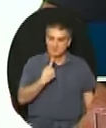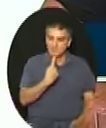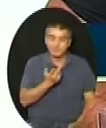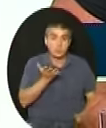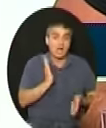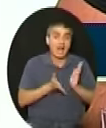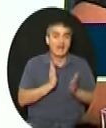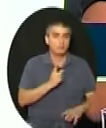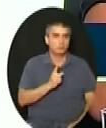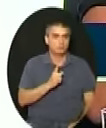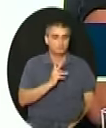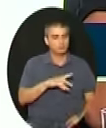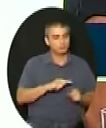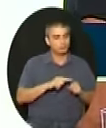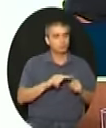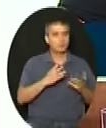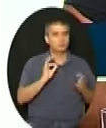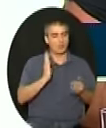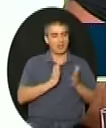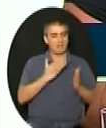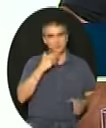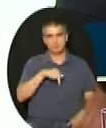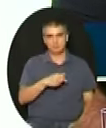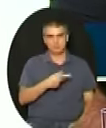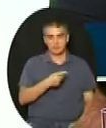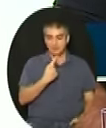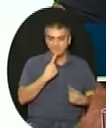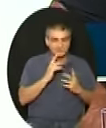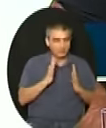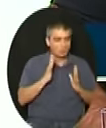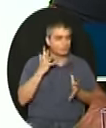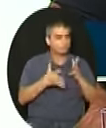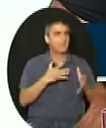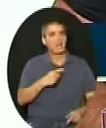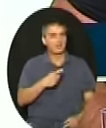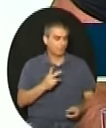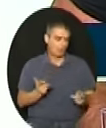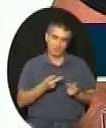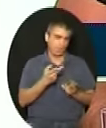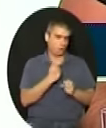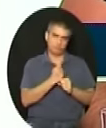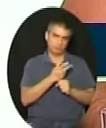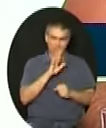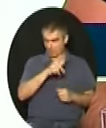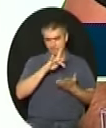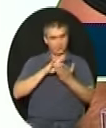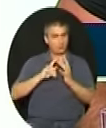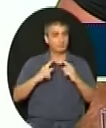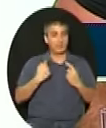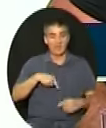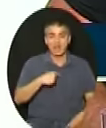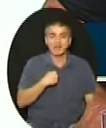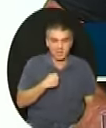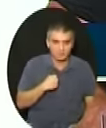בהתבטאויות אלימות. יש איזה סוג מסוים של אלימות בחברה הישראלית ושיח מאוד מתלהם, שבקלות הוא יוצא. הוא יוצא גם במקומות אחרים.